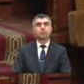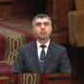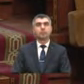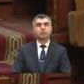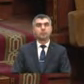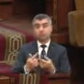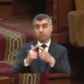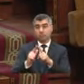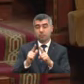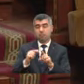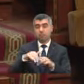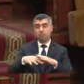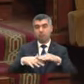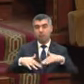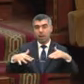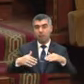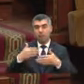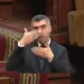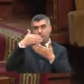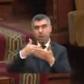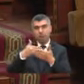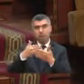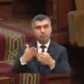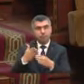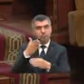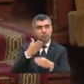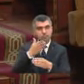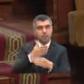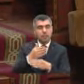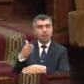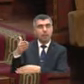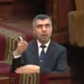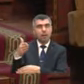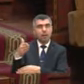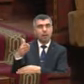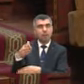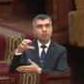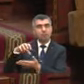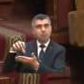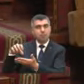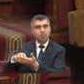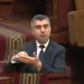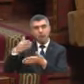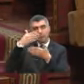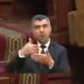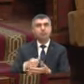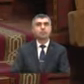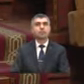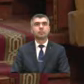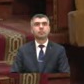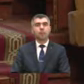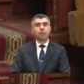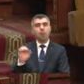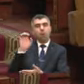كانت هناك البرلمان المغربي قام بواحد المهمه استطلاعيه مؤقته للقنصليات المغربيه